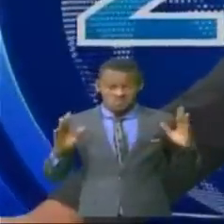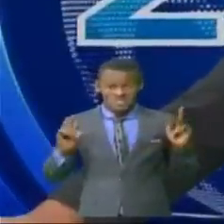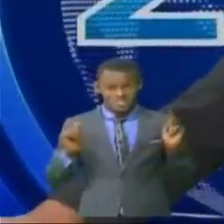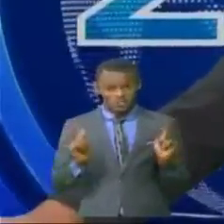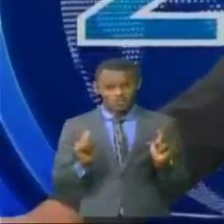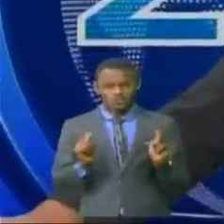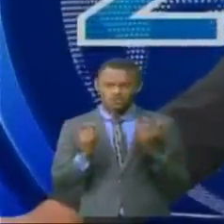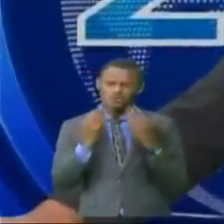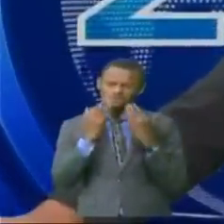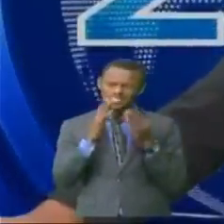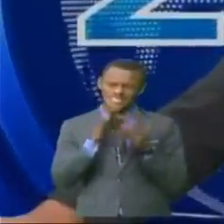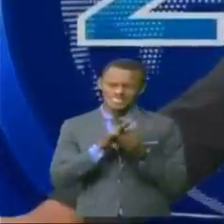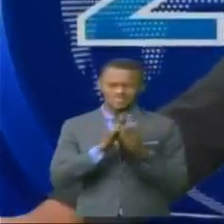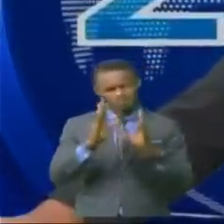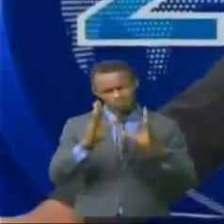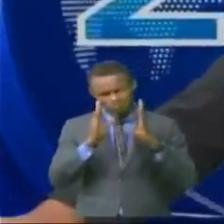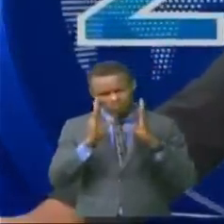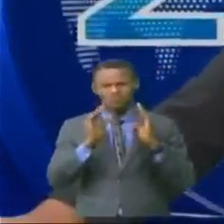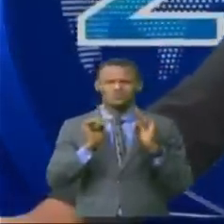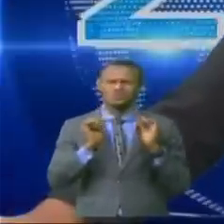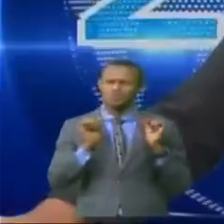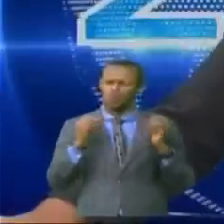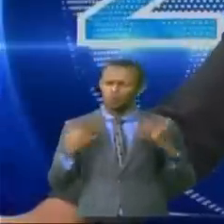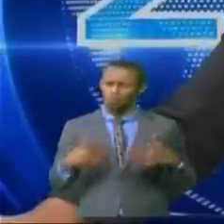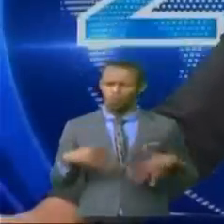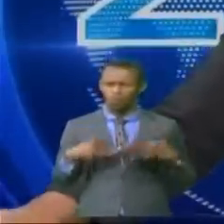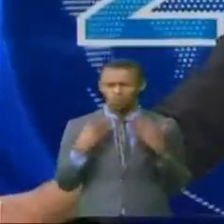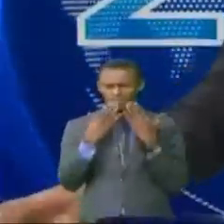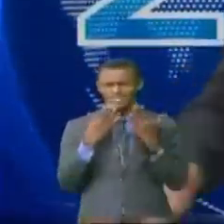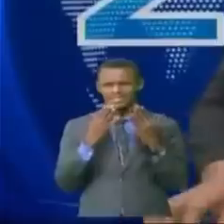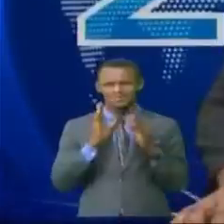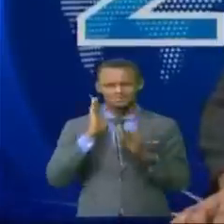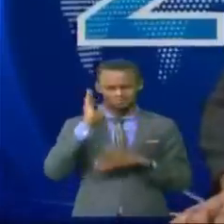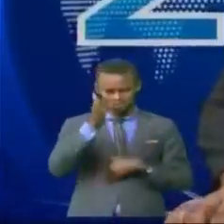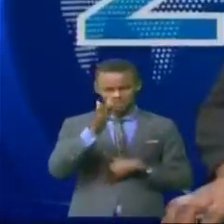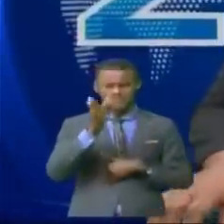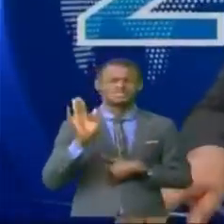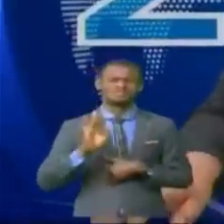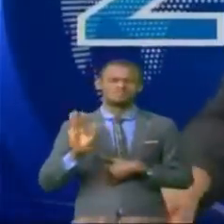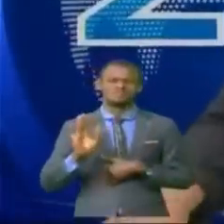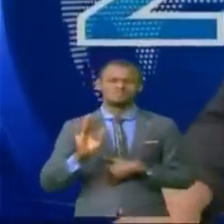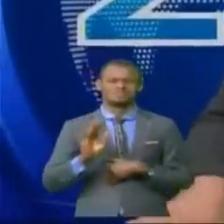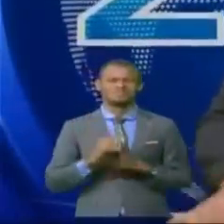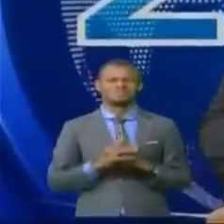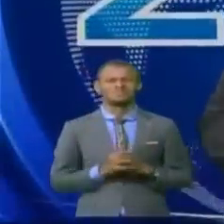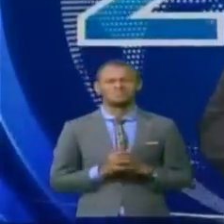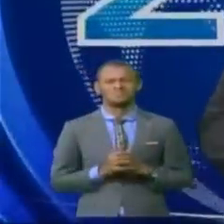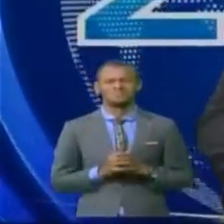journal. Merci de votre particulière attention. Je vous retrouve très prochainement. Bonsoir.